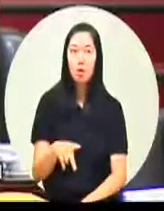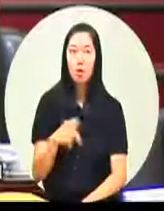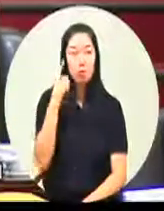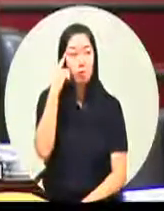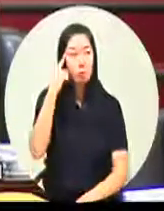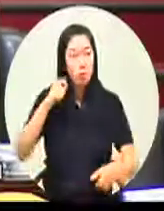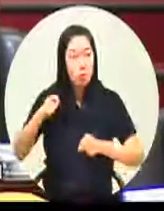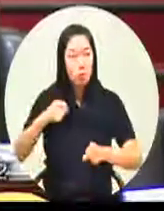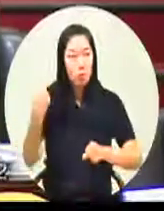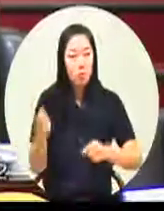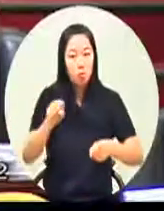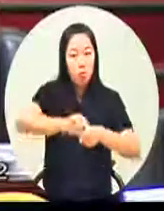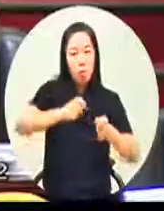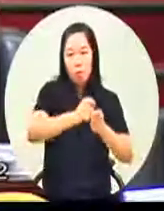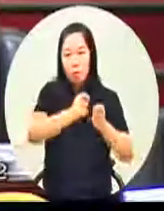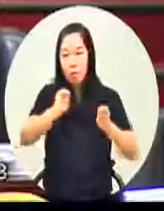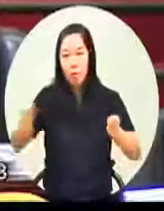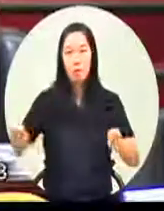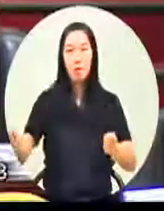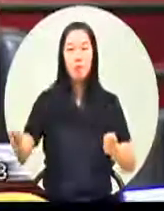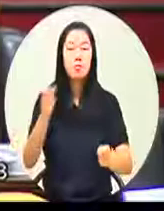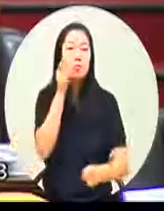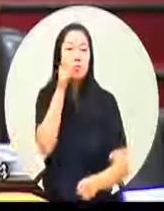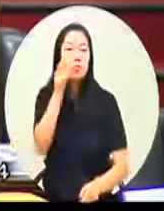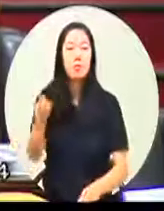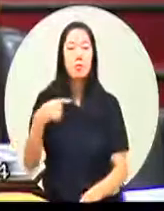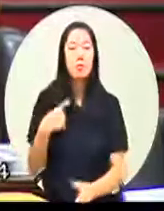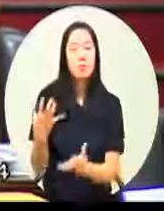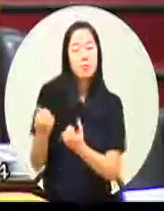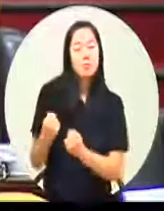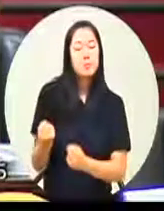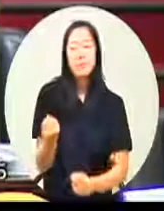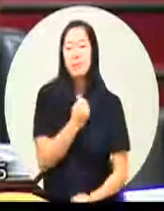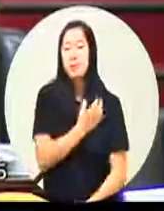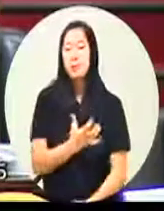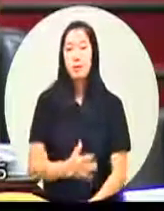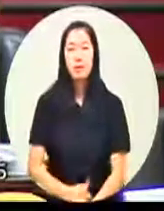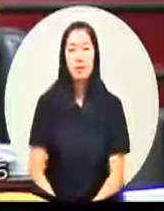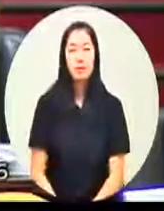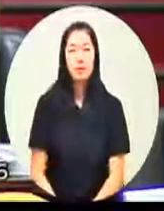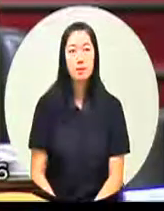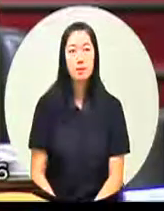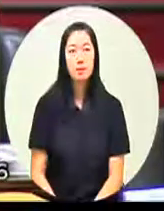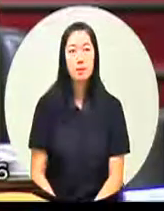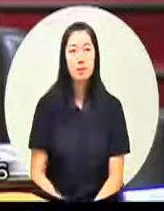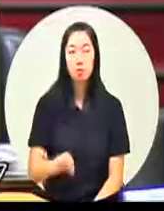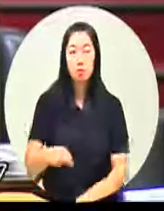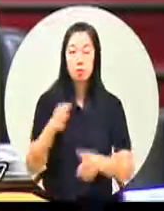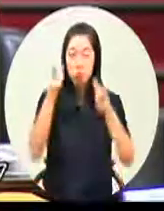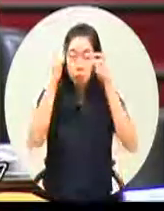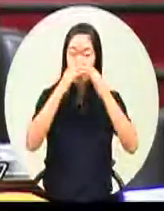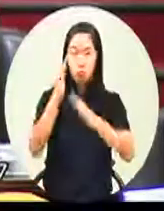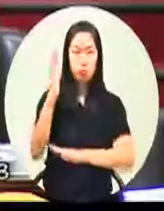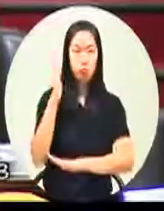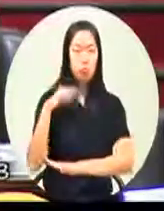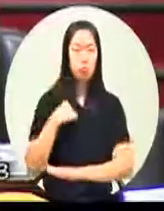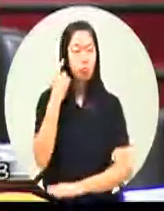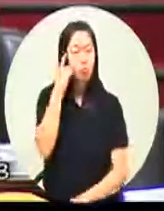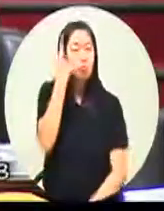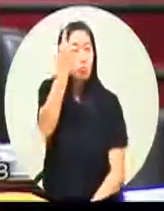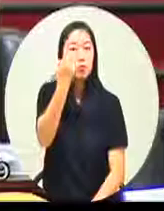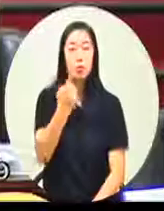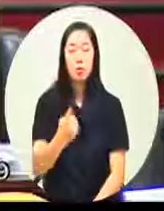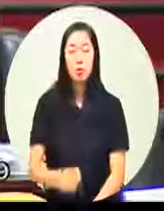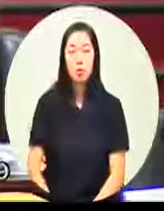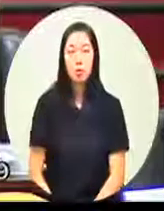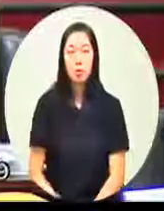要延长到台南的时候，我就没有办法接受了。作为一个高雄市政府，只想到说我